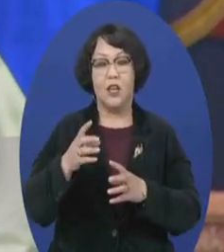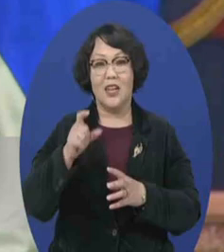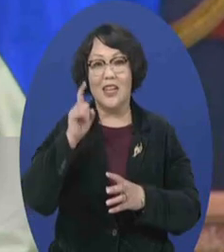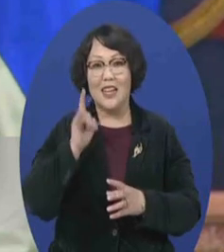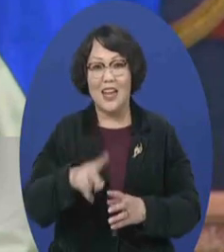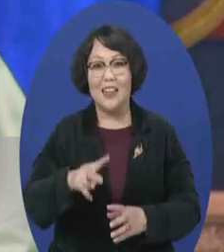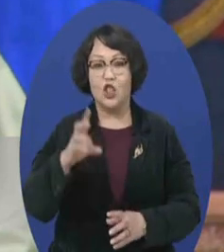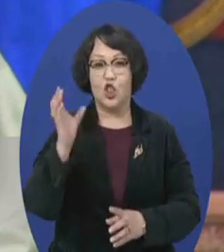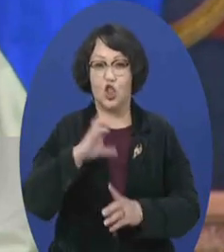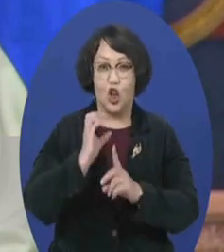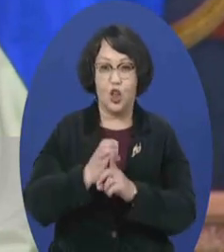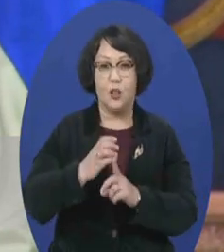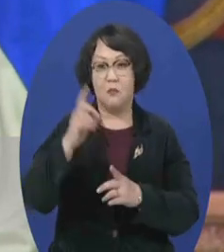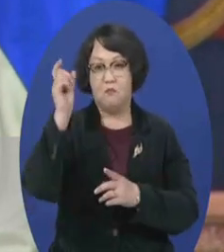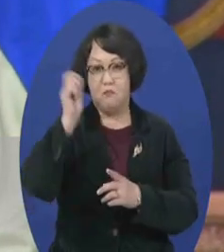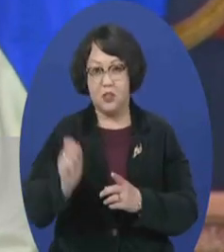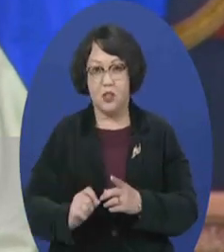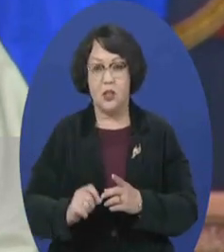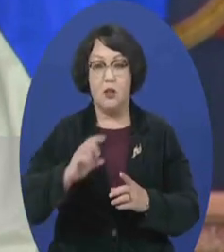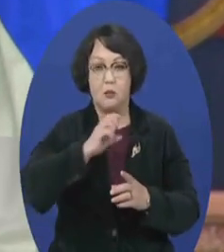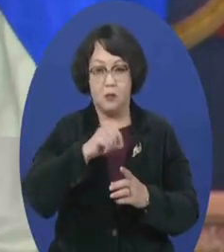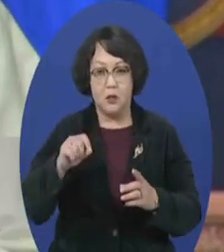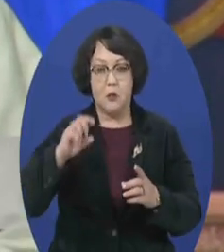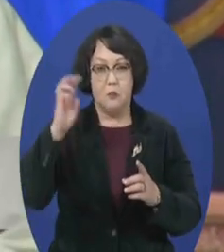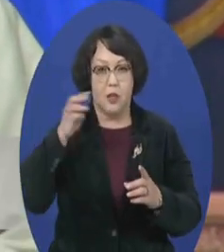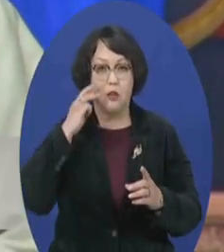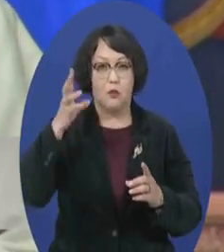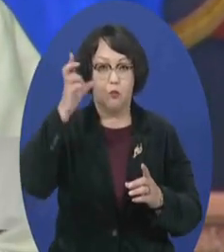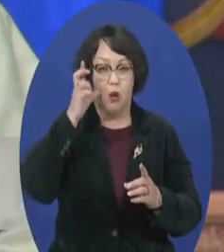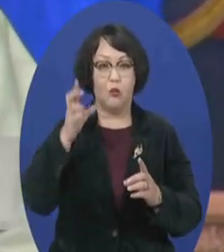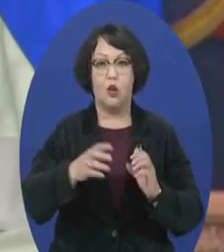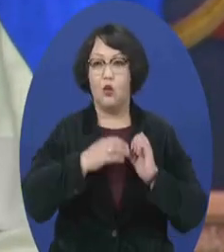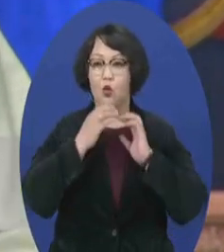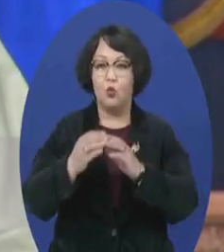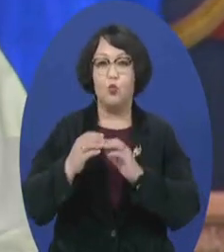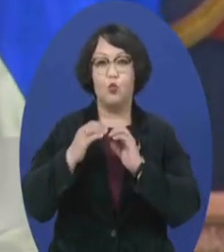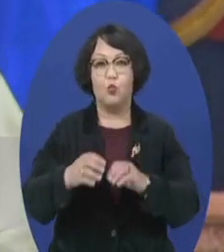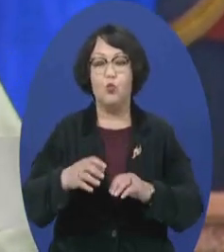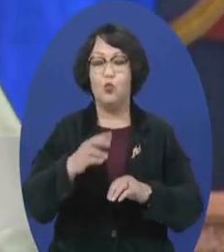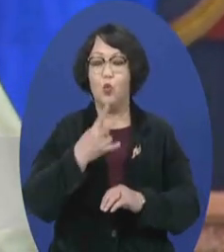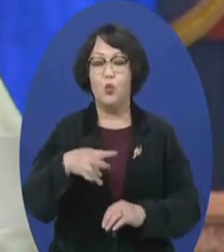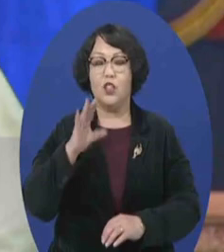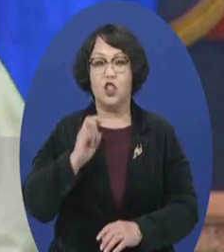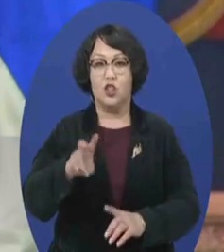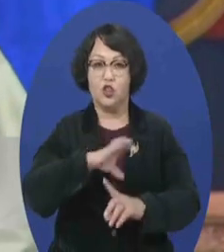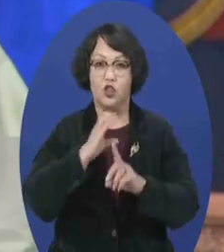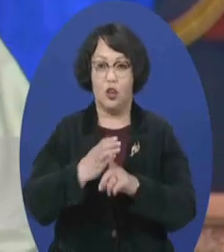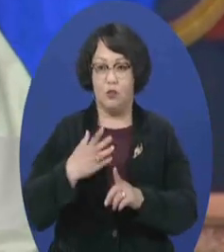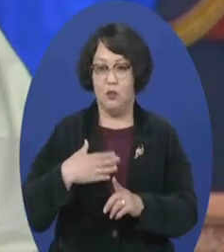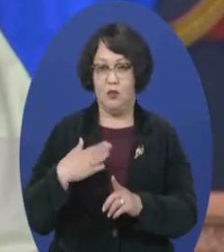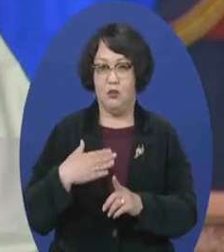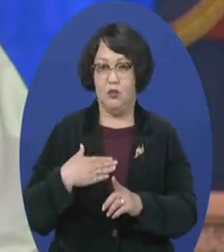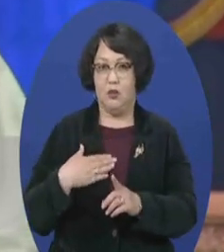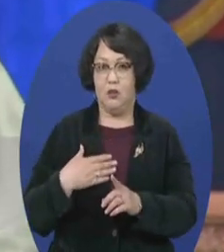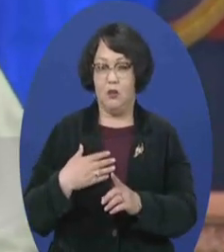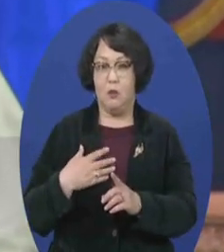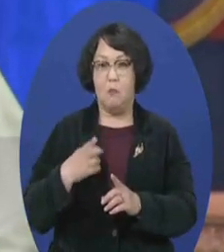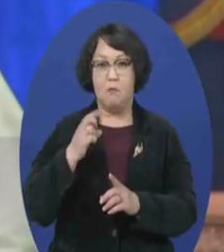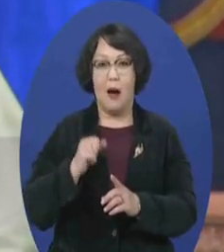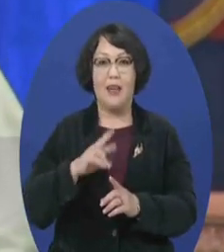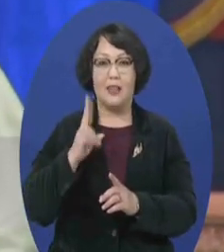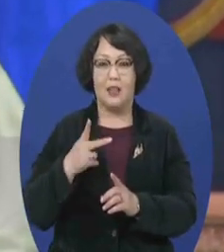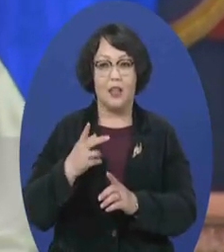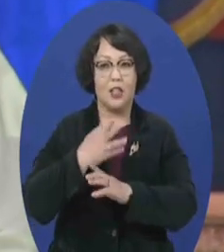соёл, бичиг үсэг, мэдлэг боловсрал, нүүдчдийн соёл иргэншилгээд бид бүхэн Ундран аримчдаг